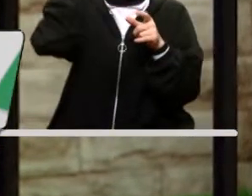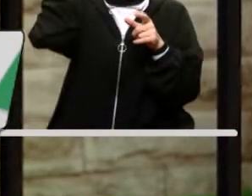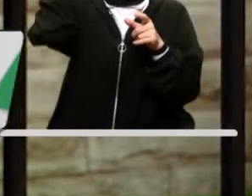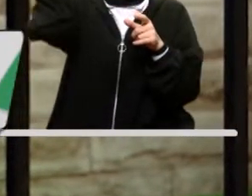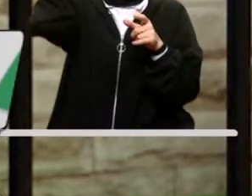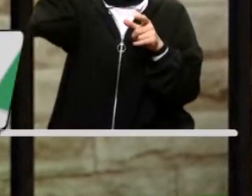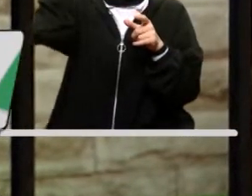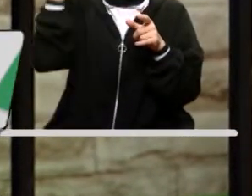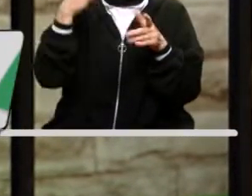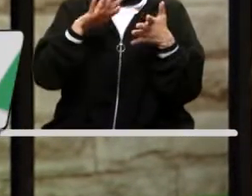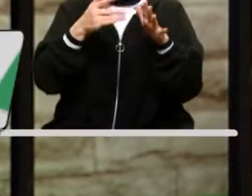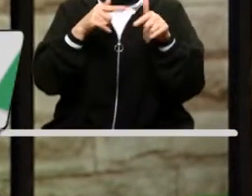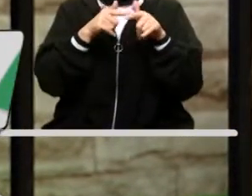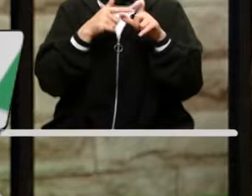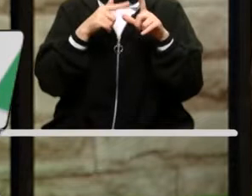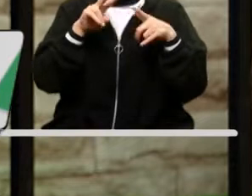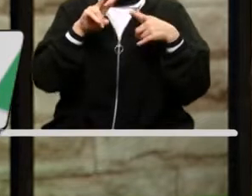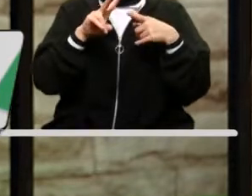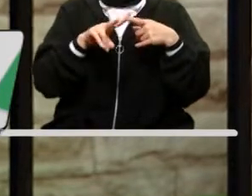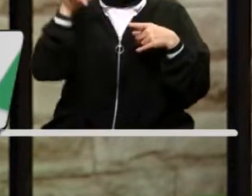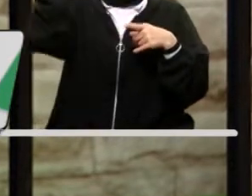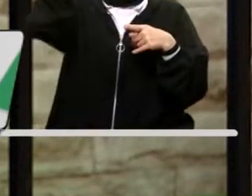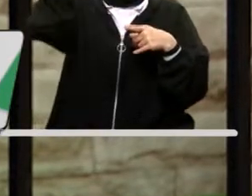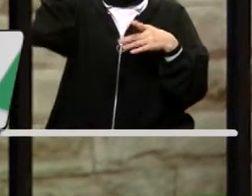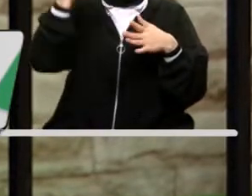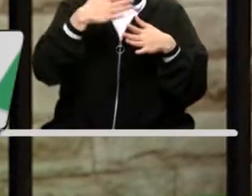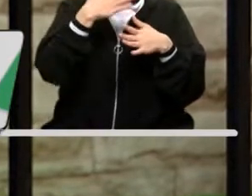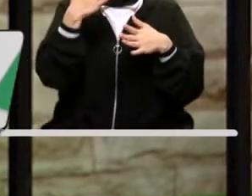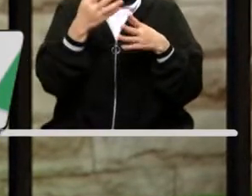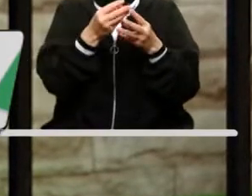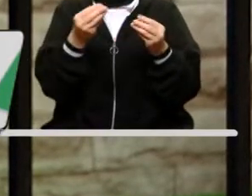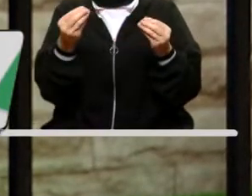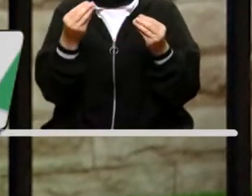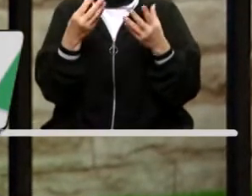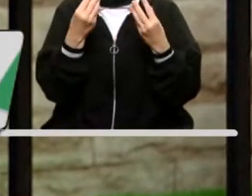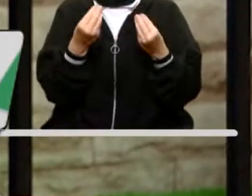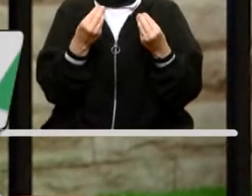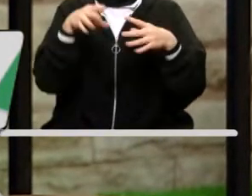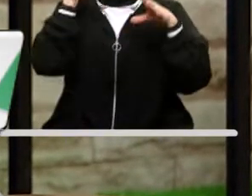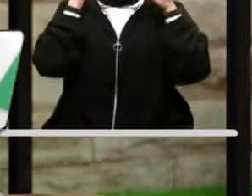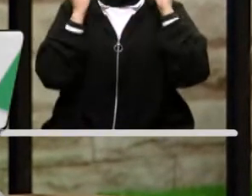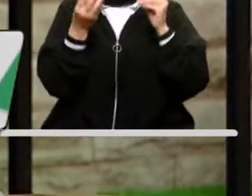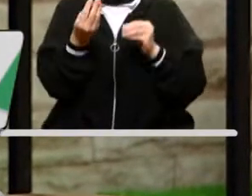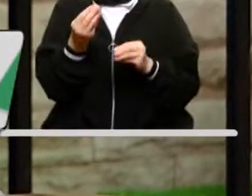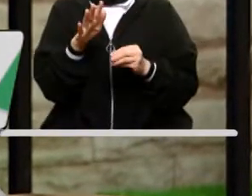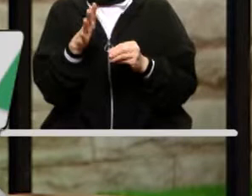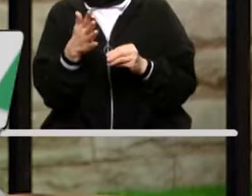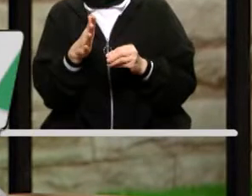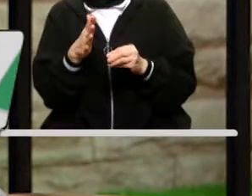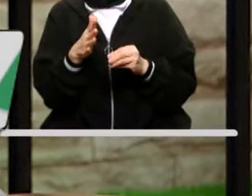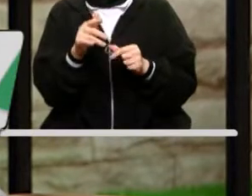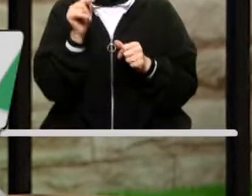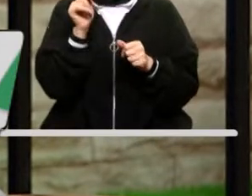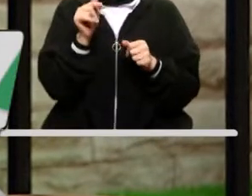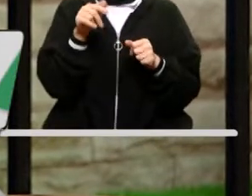daha yatkınsınızdır, işte sözlerle daha yatkınsınızdır. Bunu yatkınlığınız, öğrenme stilinizle eğer örtüşürse daha kolay